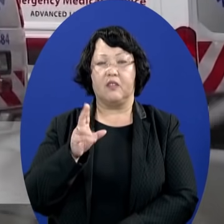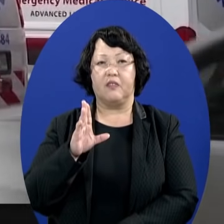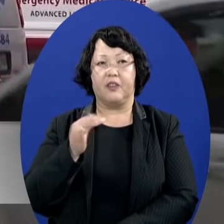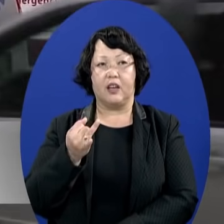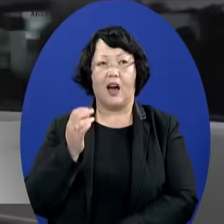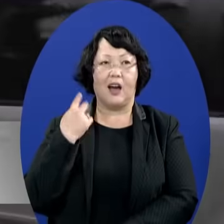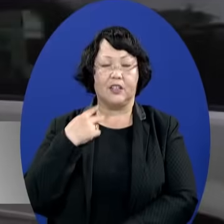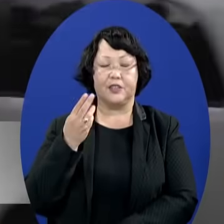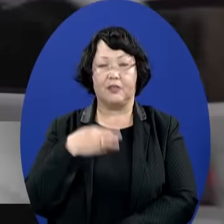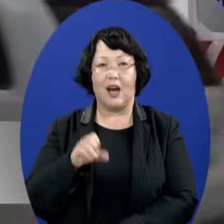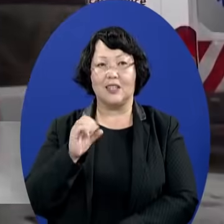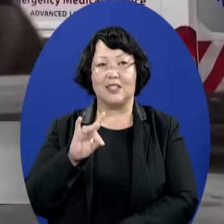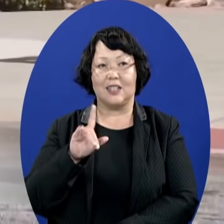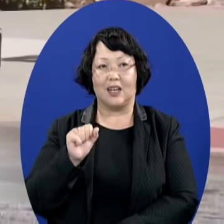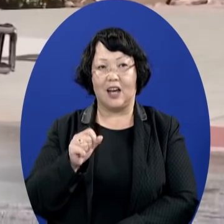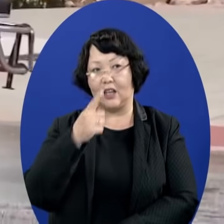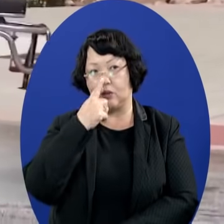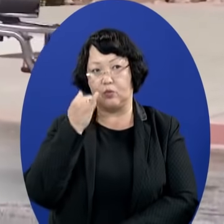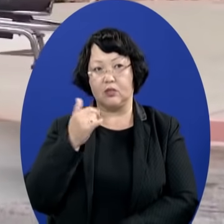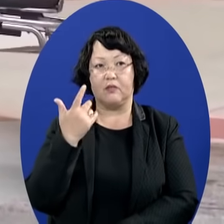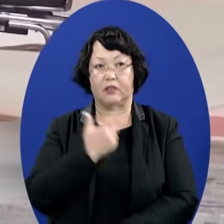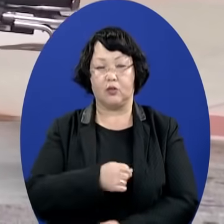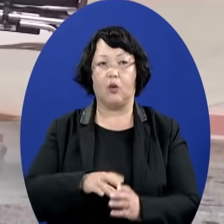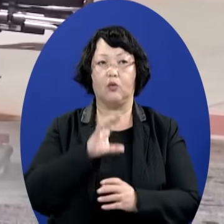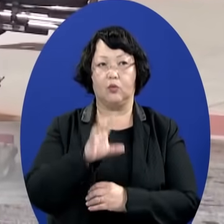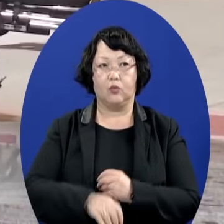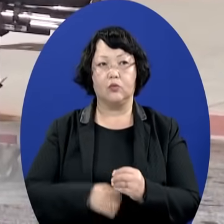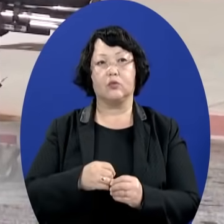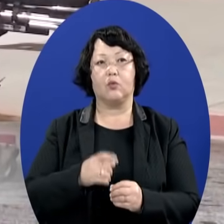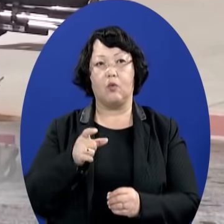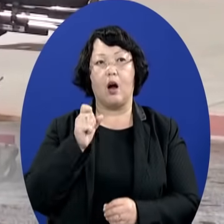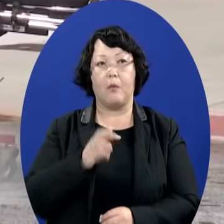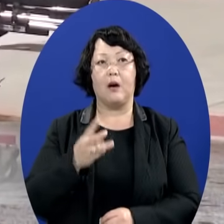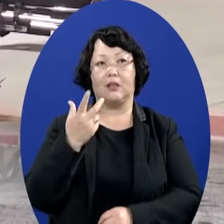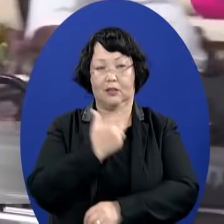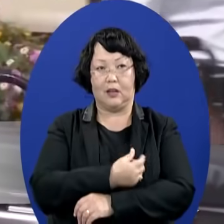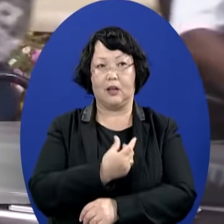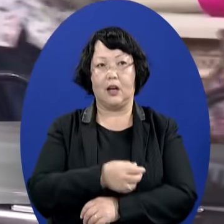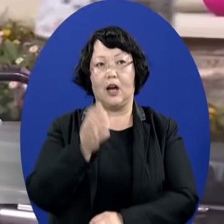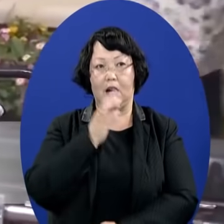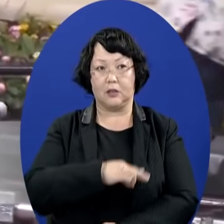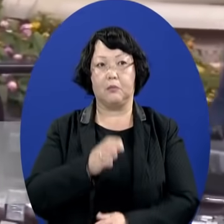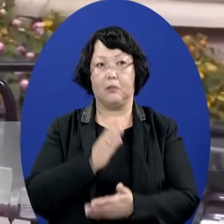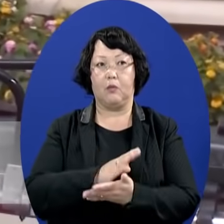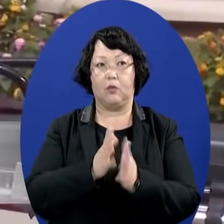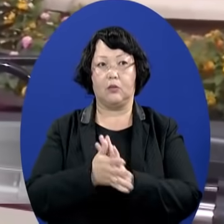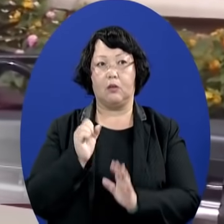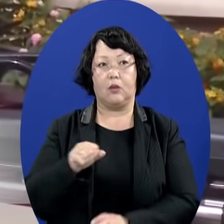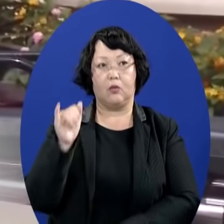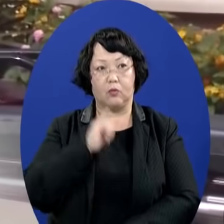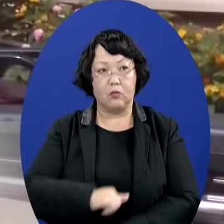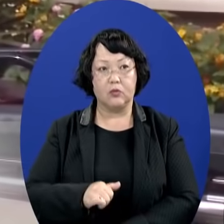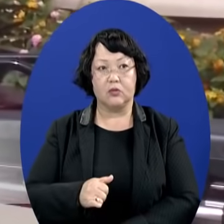Шведийн AstraZeneca, за Хятадын вакцинуудыг олон улс орон хүн амаа дархлаажуулахад ашигласан боловч Америк нэгдсэн